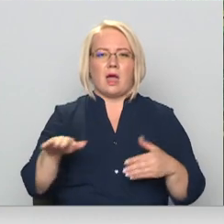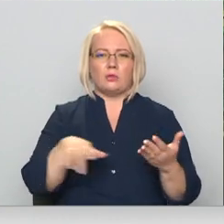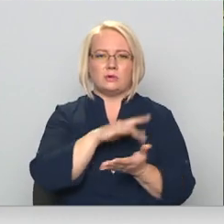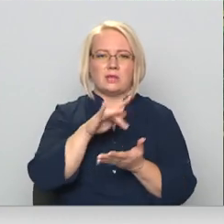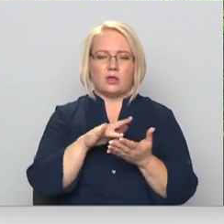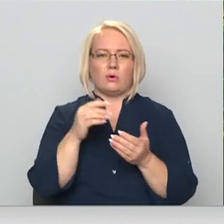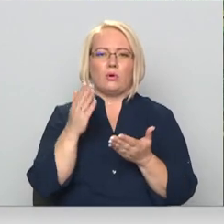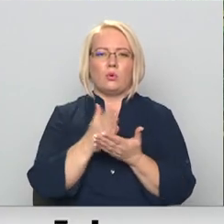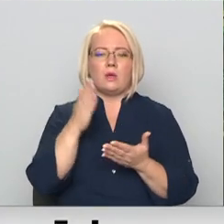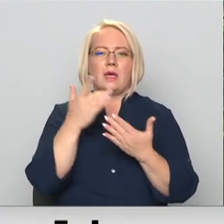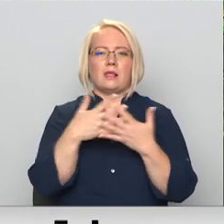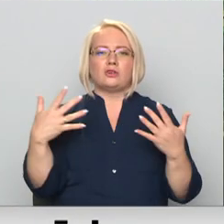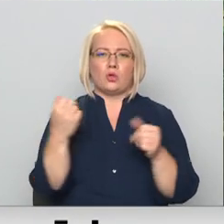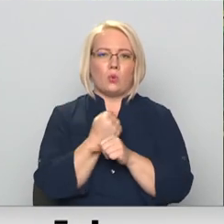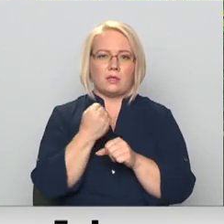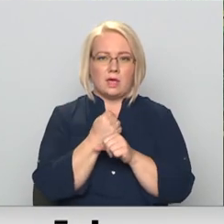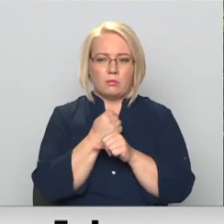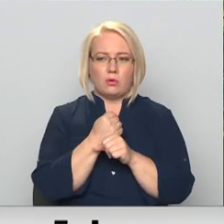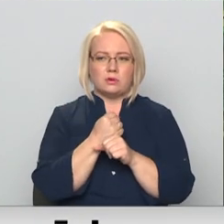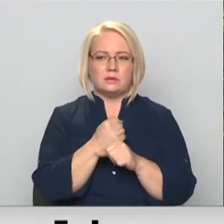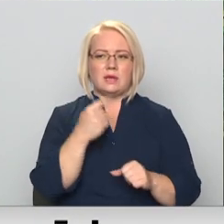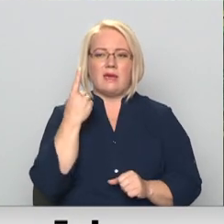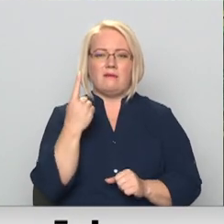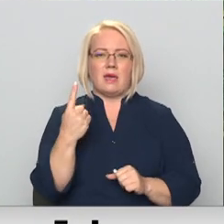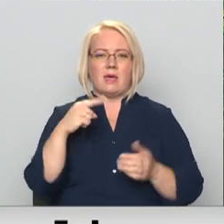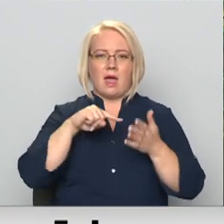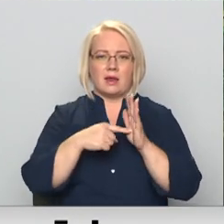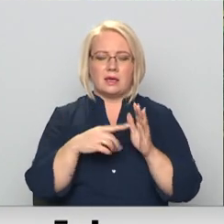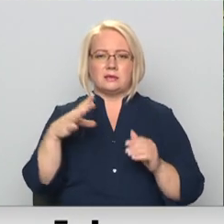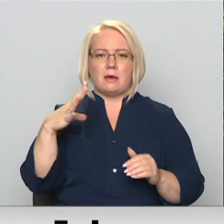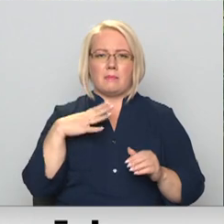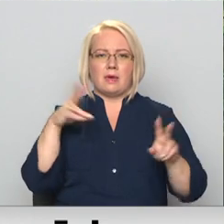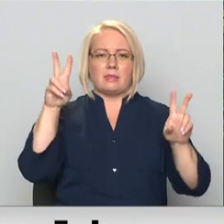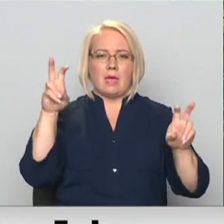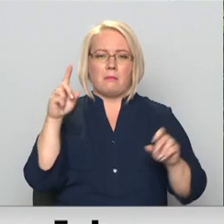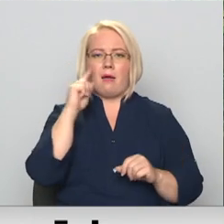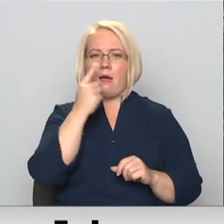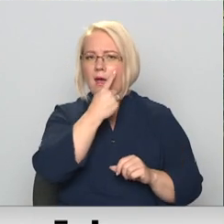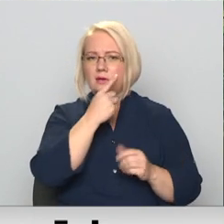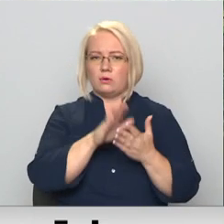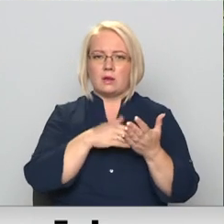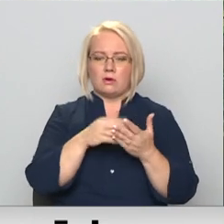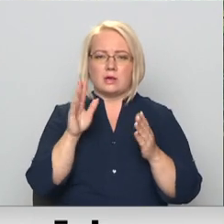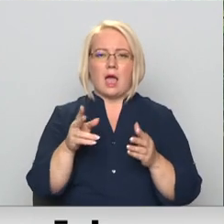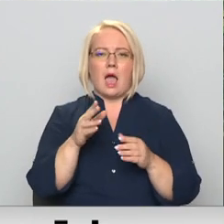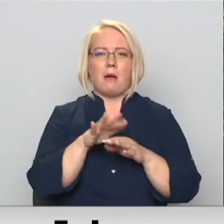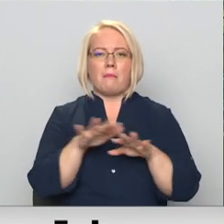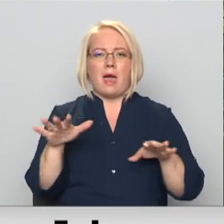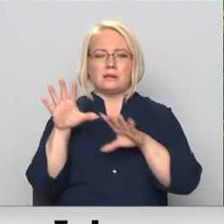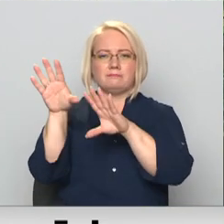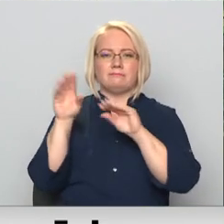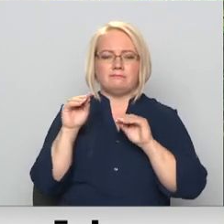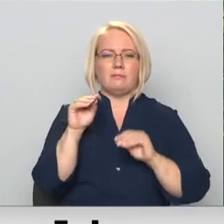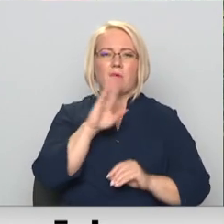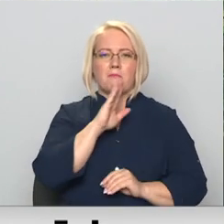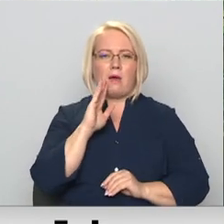nodarbības bērniņiem notiekās. Un vienā no tām reizēm tur bija tēma par acu krāsu, par to, kā bērns pārņem no mammas vai tēta acu